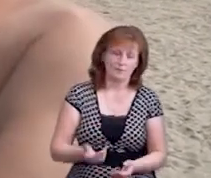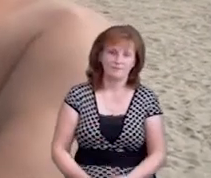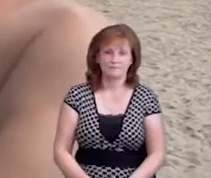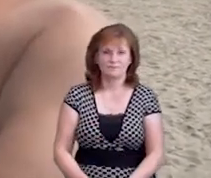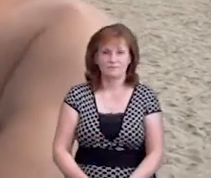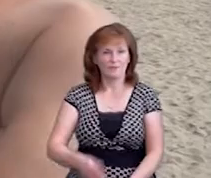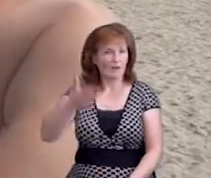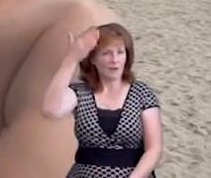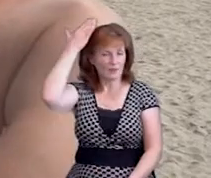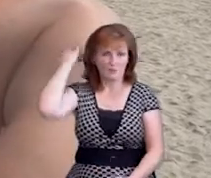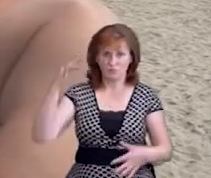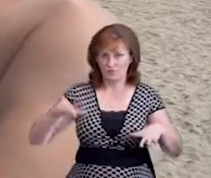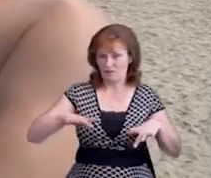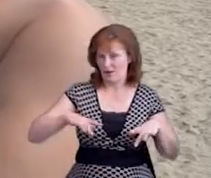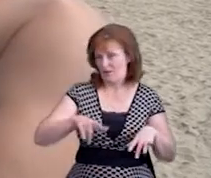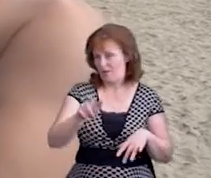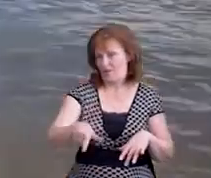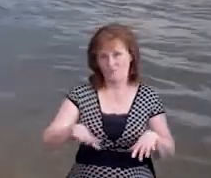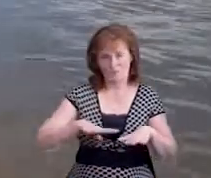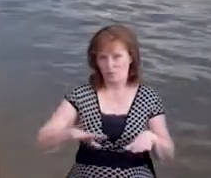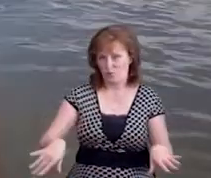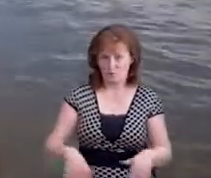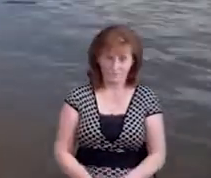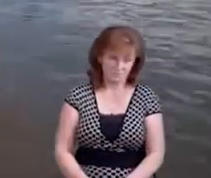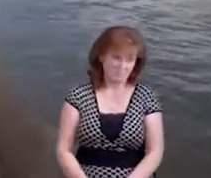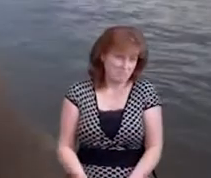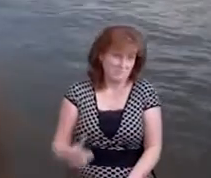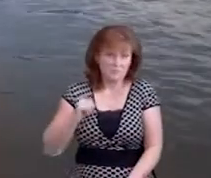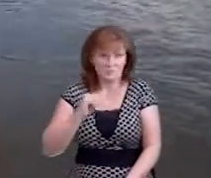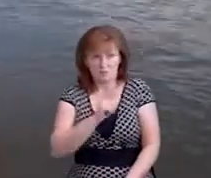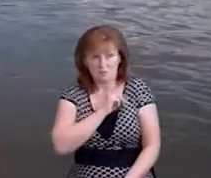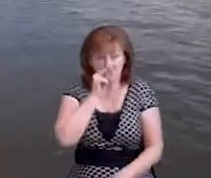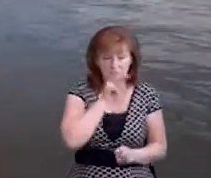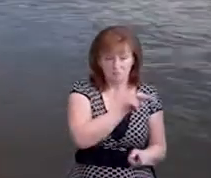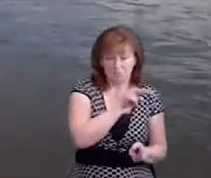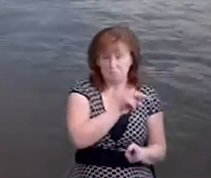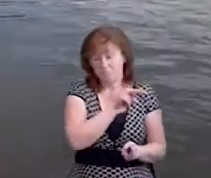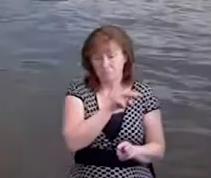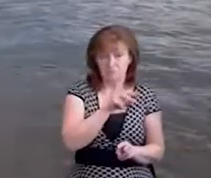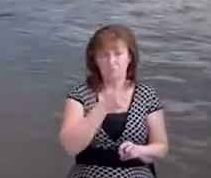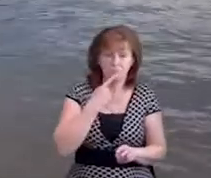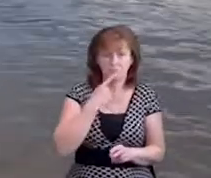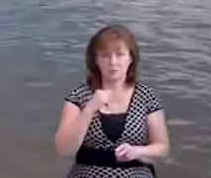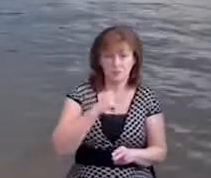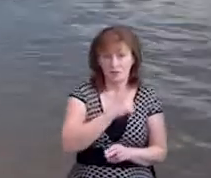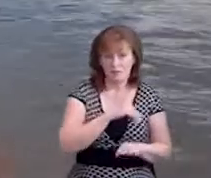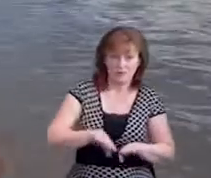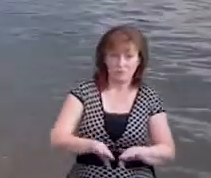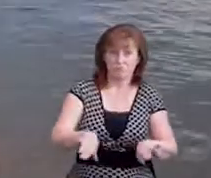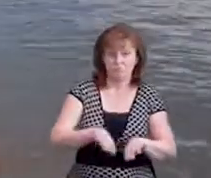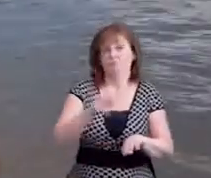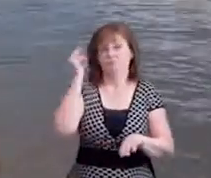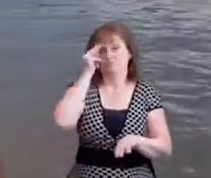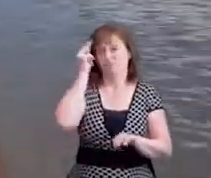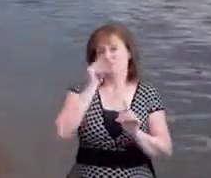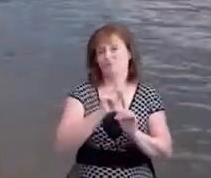тоді на ті часи тільки тренерів не було. Да я сама от как-то смотрела, как другі плавають, і сама так до бережка отойду, так, ну,